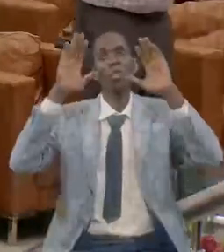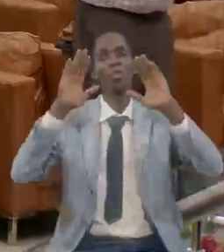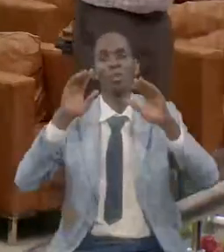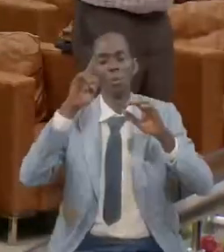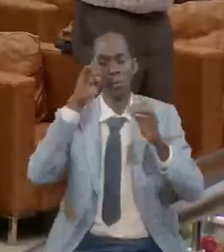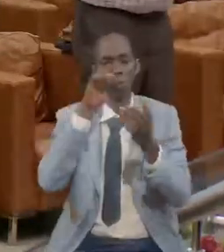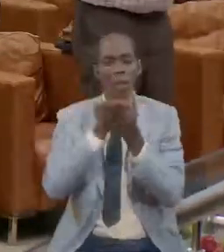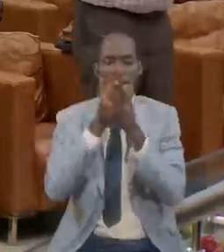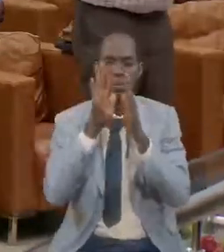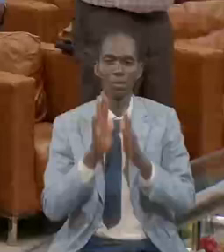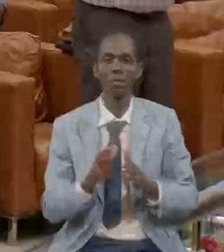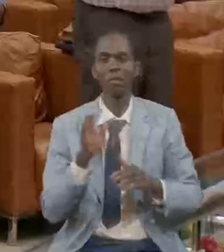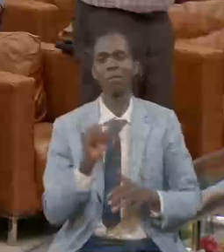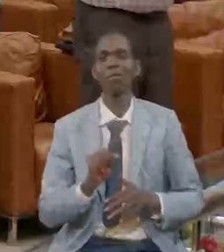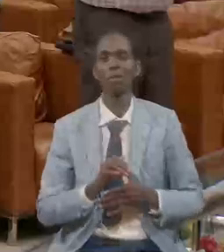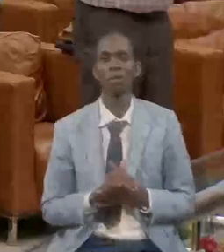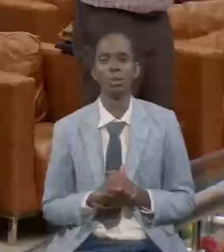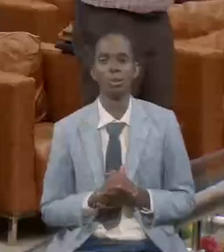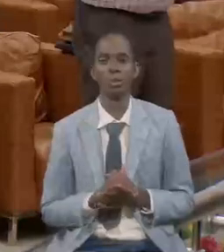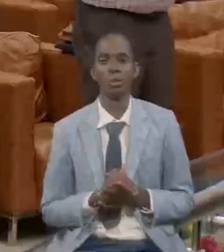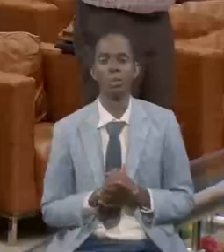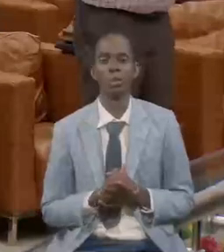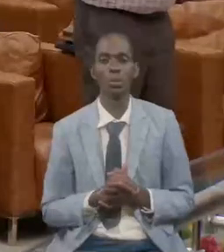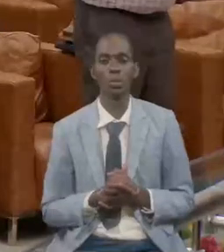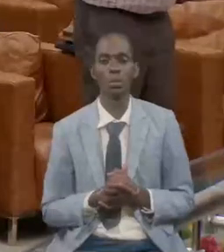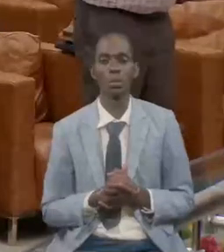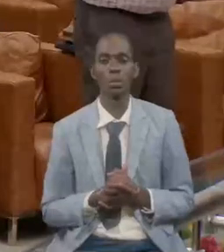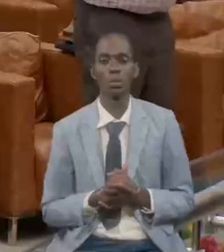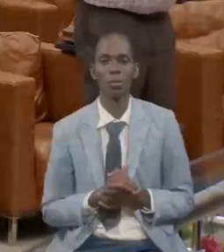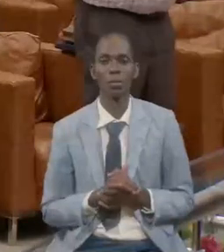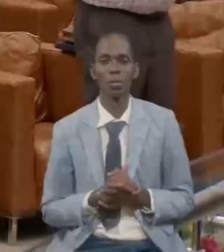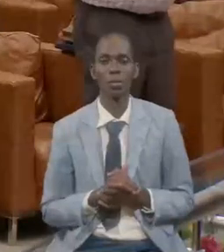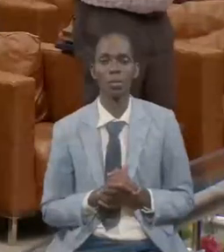Nous sommes des croyants véritablement consacrés à lui.